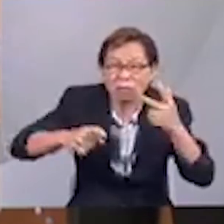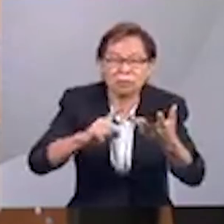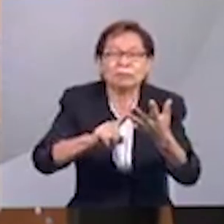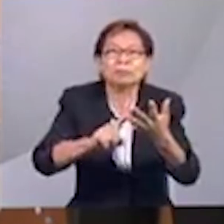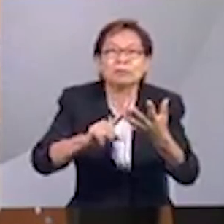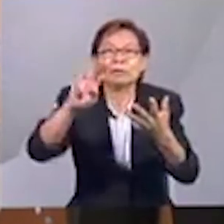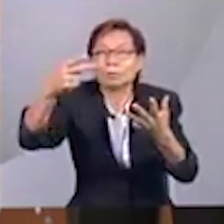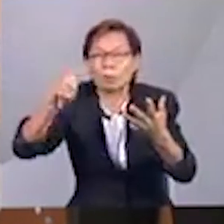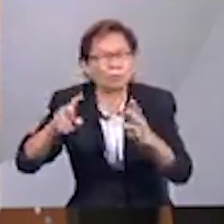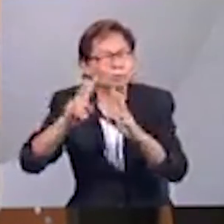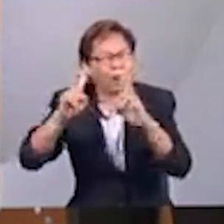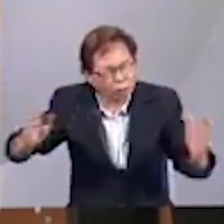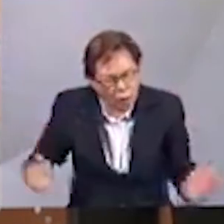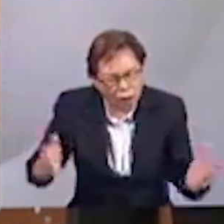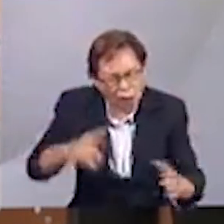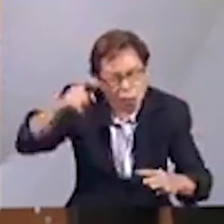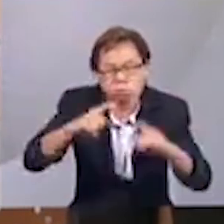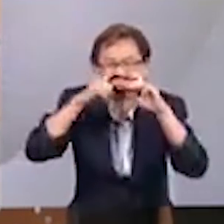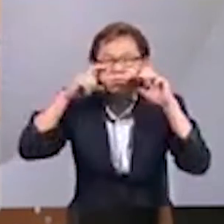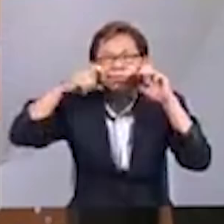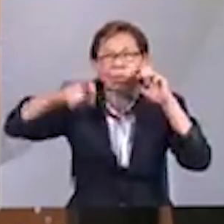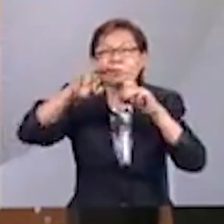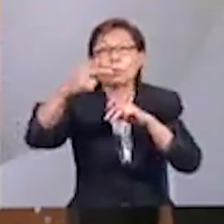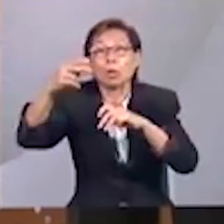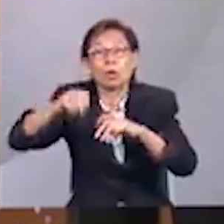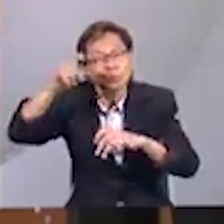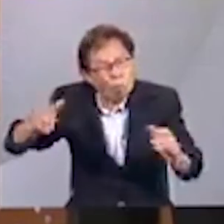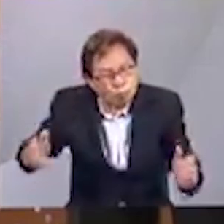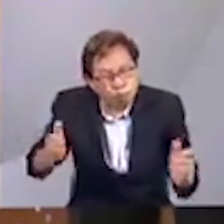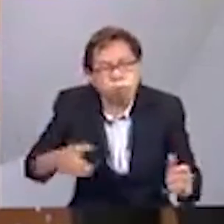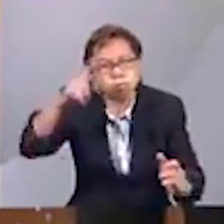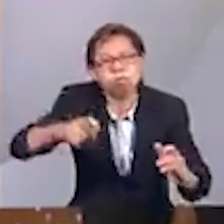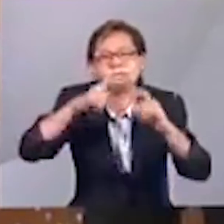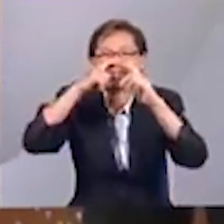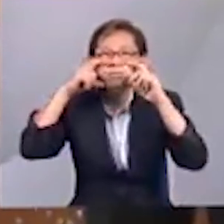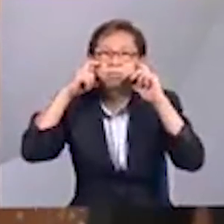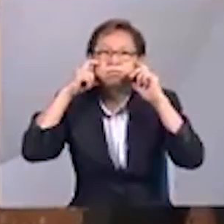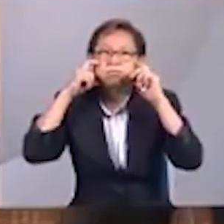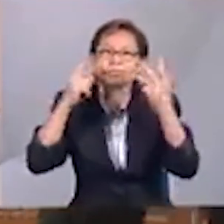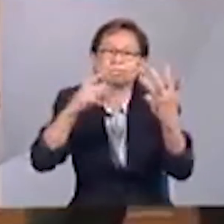Sebab WHO sangat galakkan sekarang pemakaian topi muka itu sendiri.